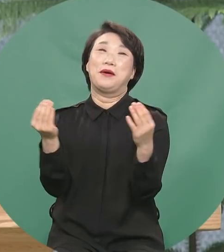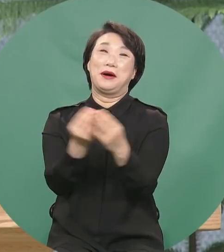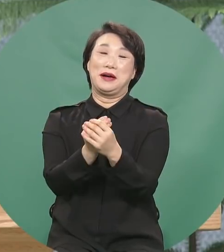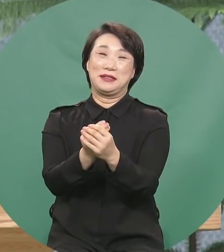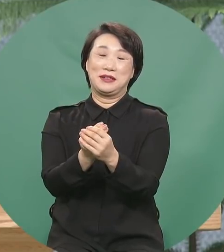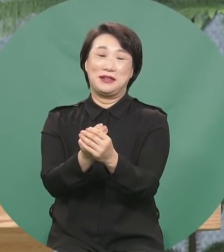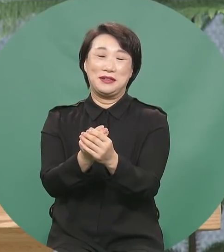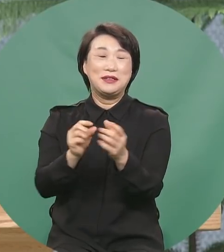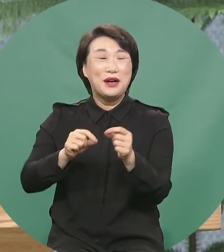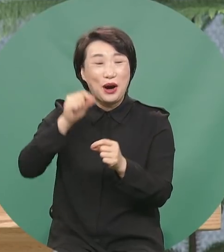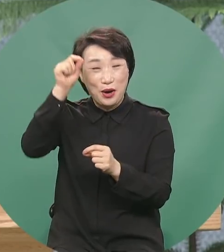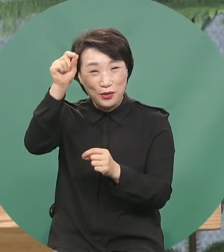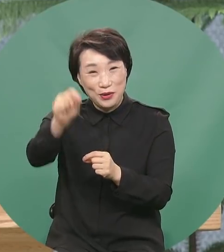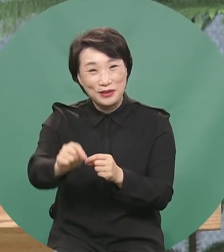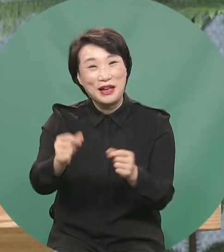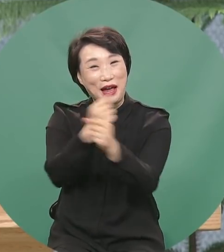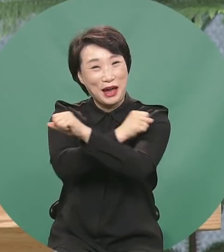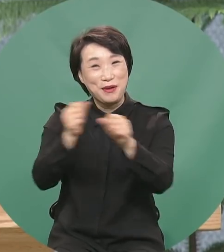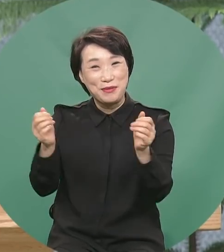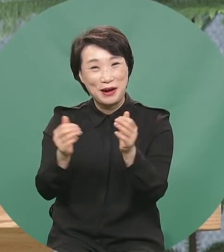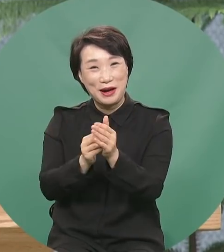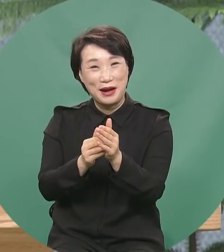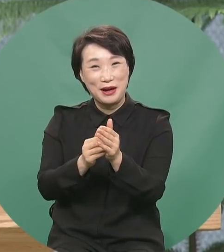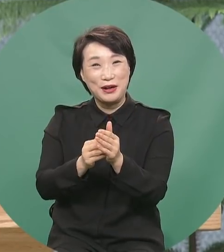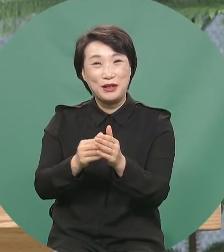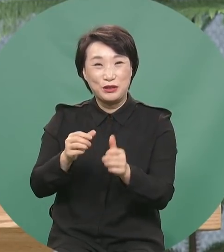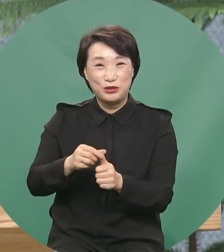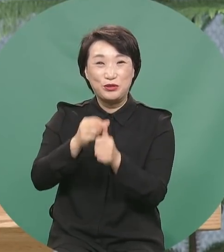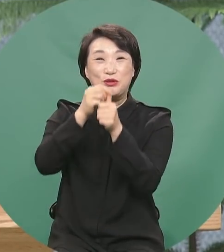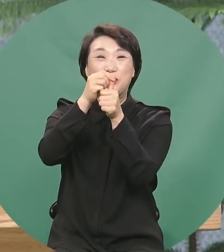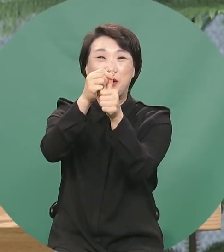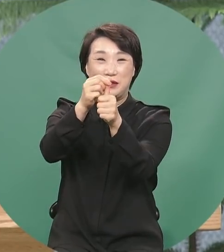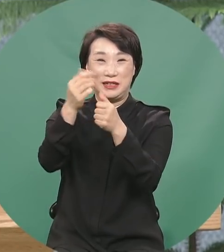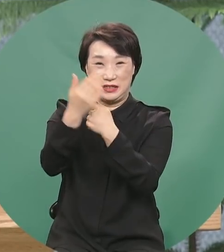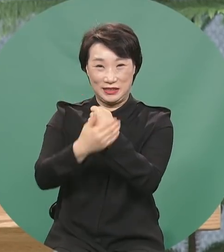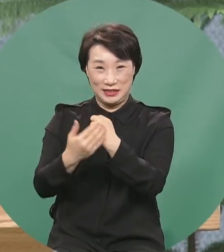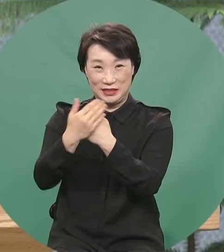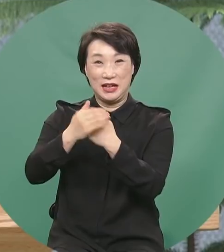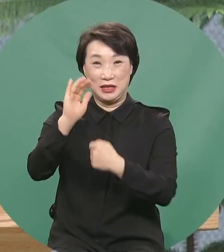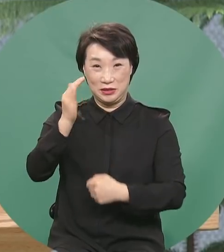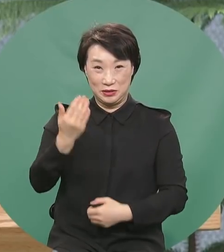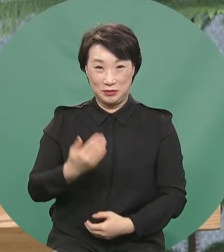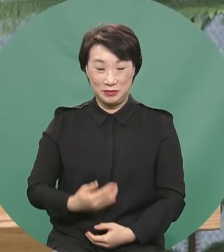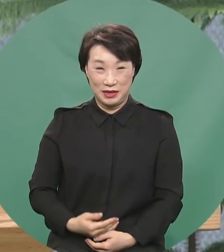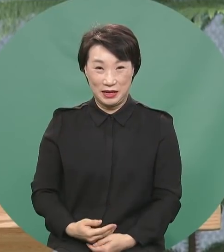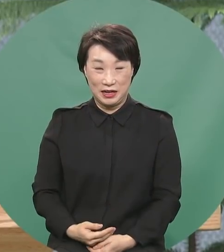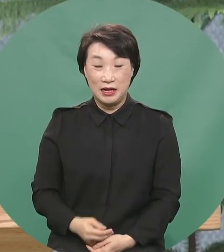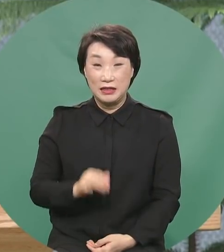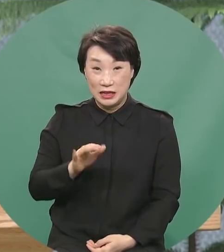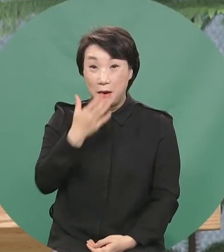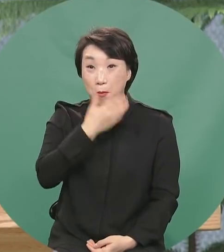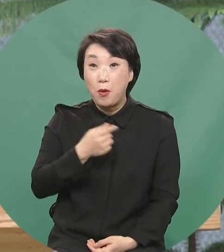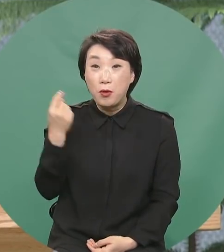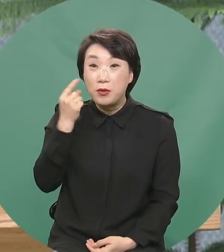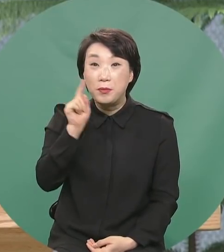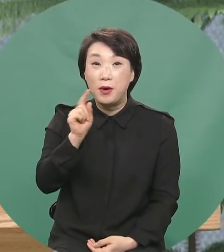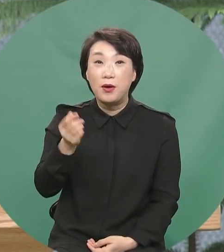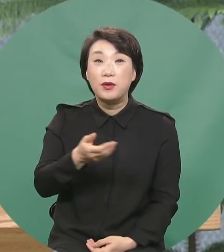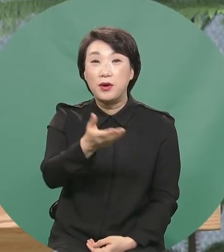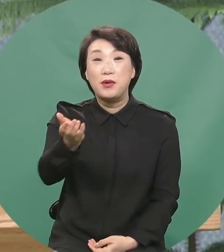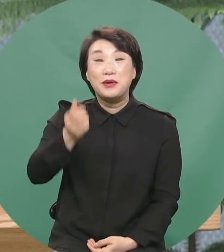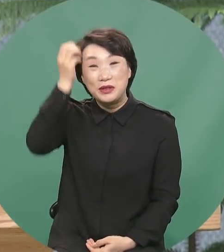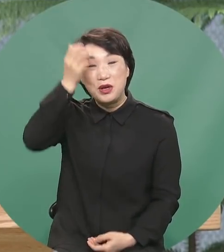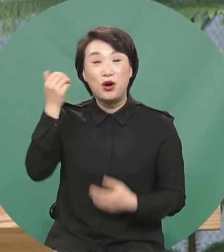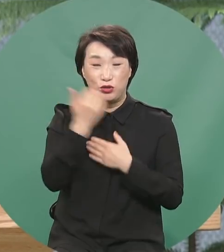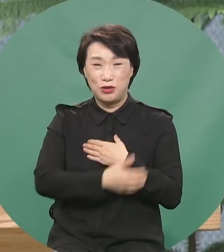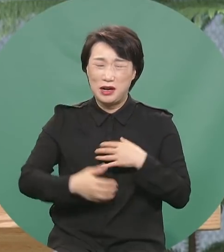완전하게 영구적으로 해방시키는 구원의 은혜입니다. 그러므로 복음은 영육간의